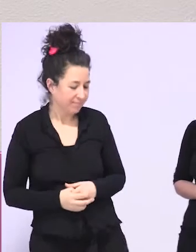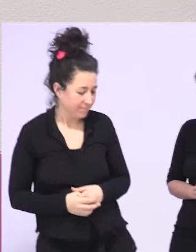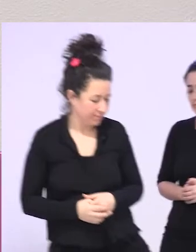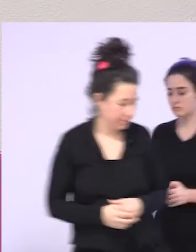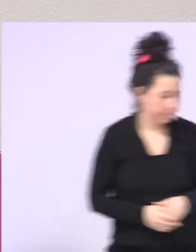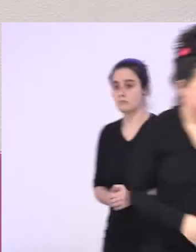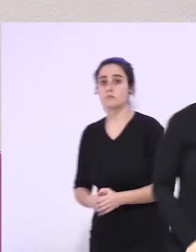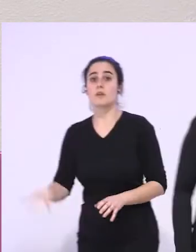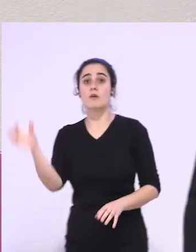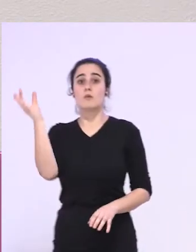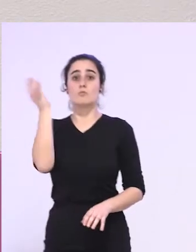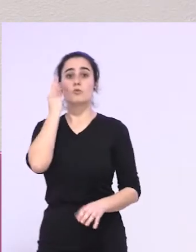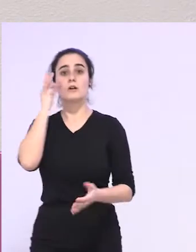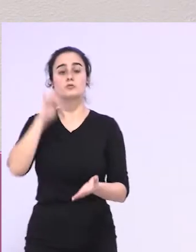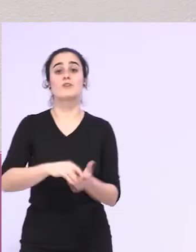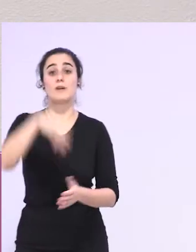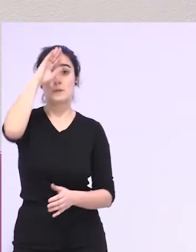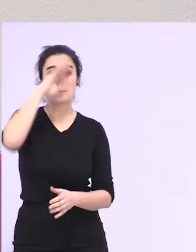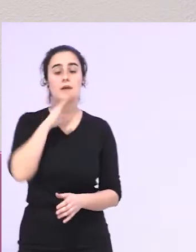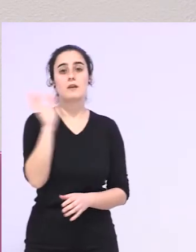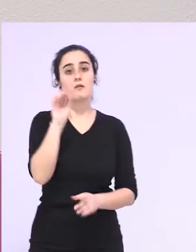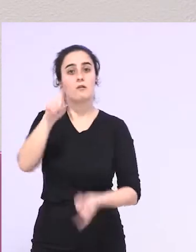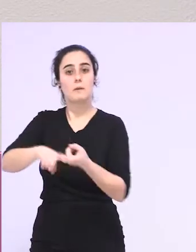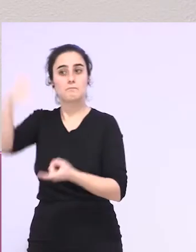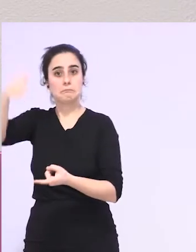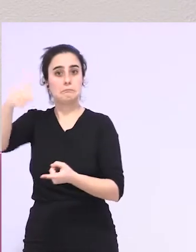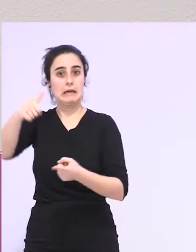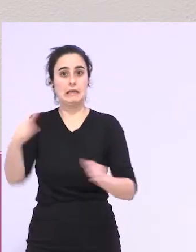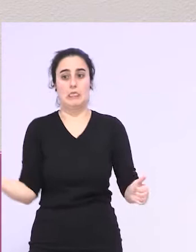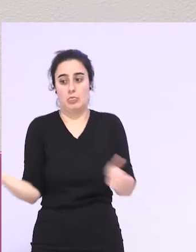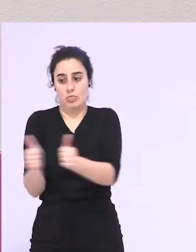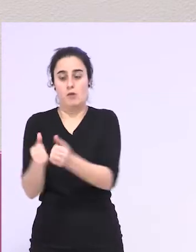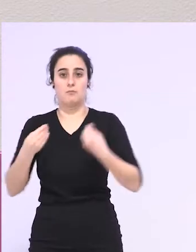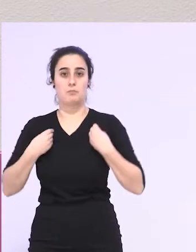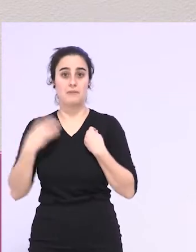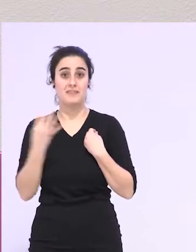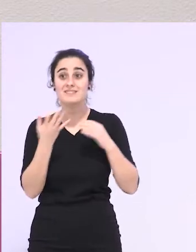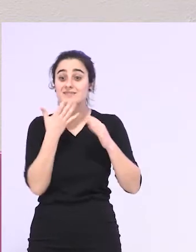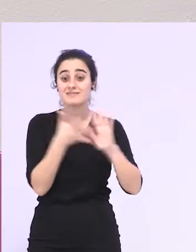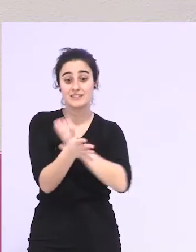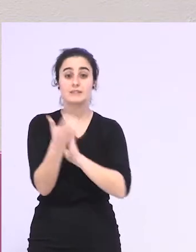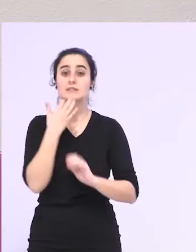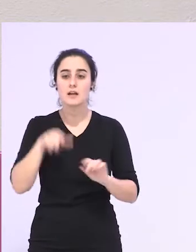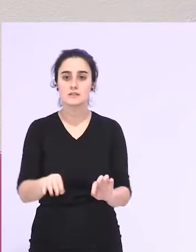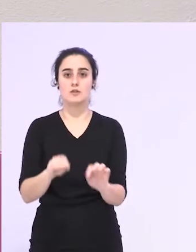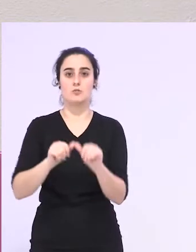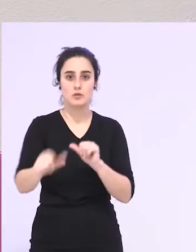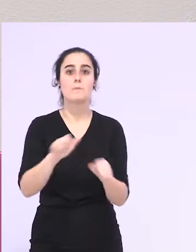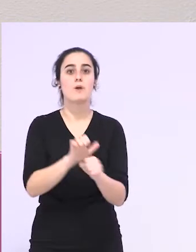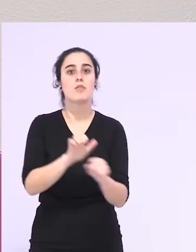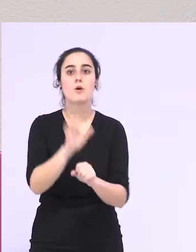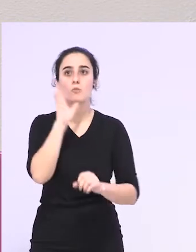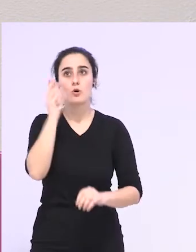senarraren menpe bizi zen emakume bat, ez? Eta horri eraso egitea, zen bortxaketa bat. Asumitzen zelako bere burua defendatuko zula, ez zula